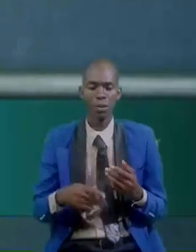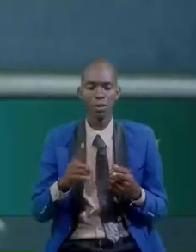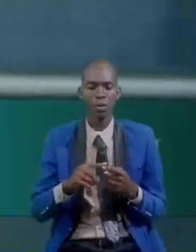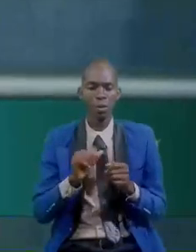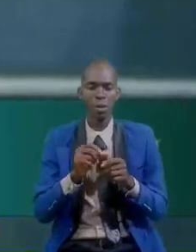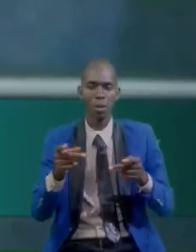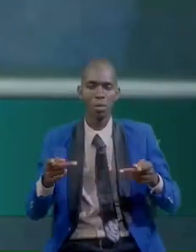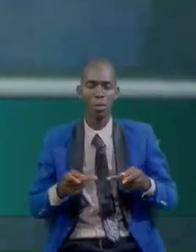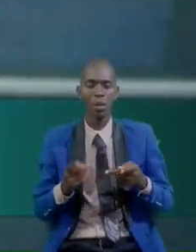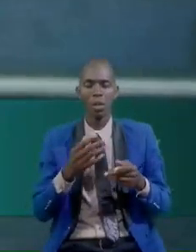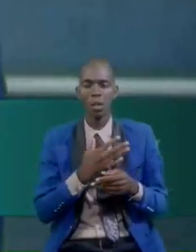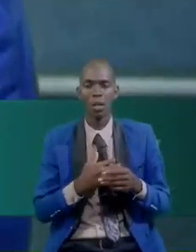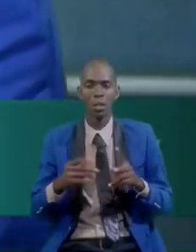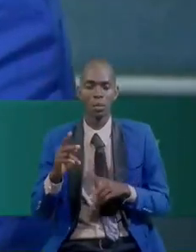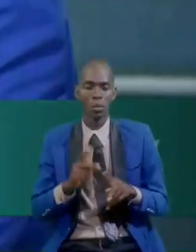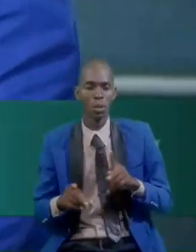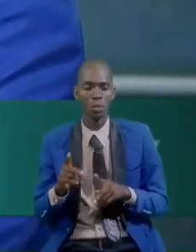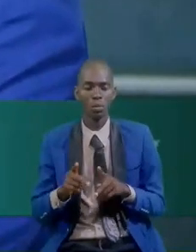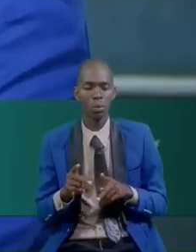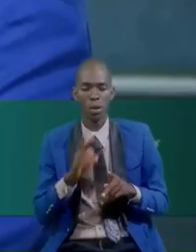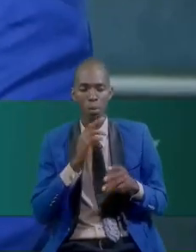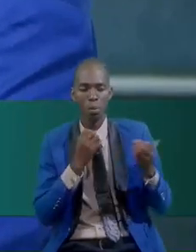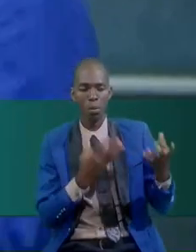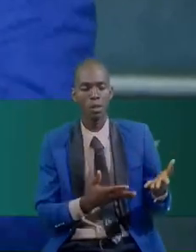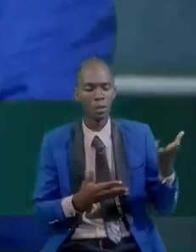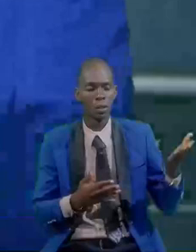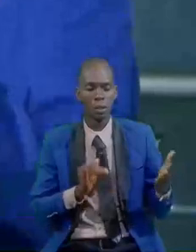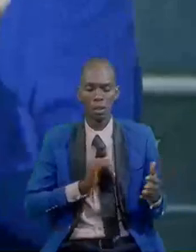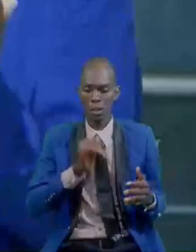et ceux qui sont du côté opposé, je suis le seul ici,